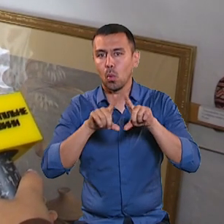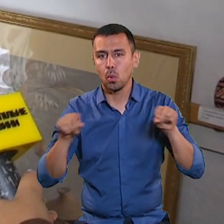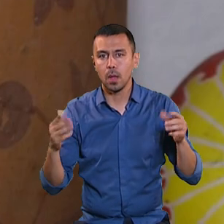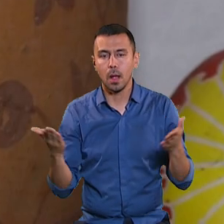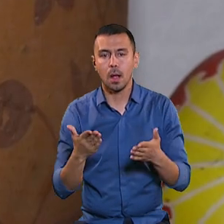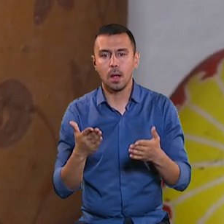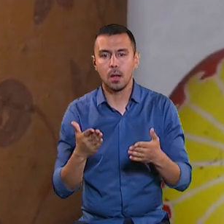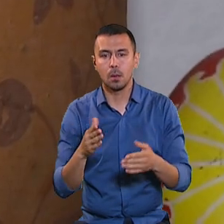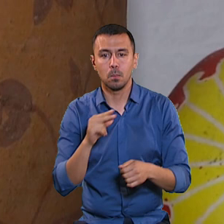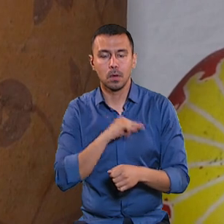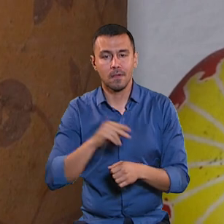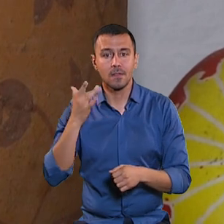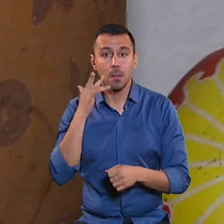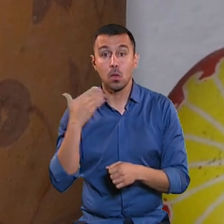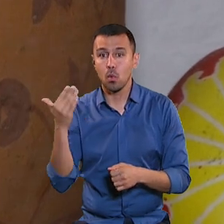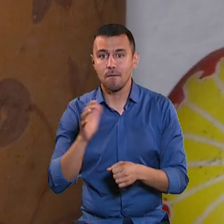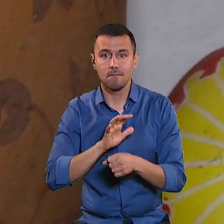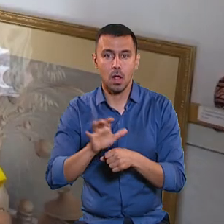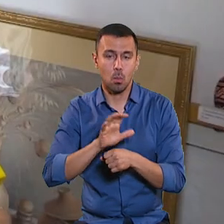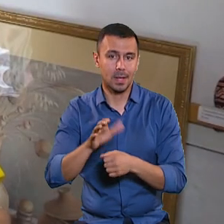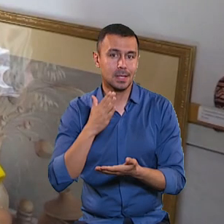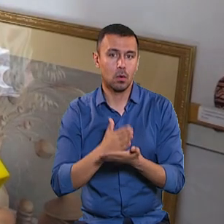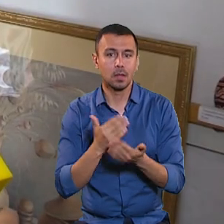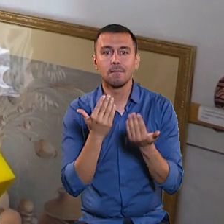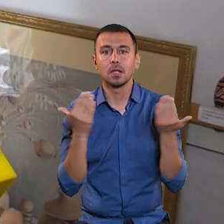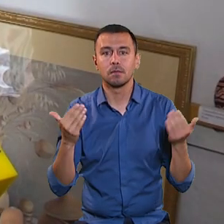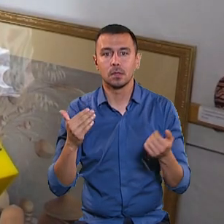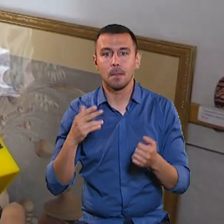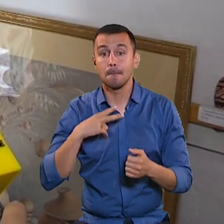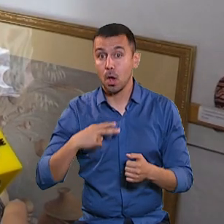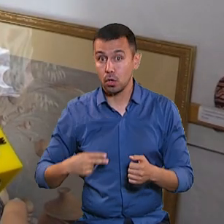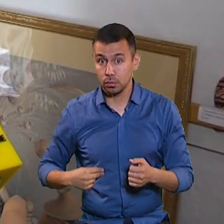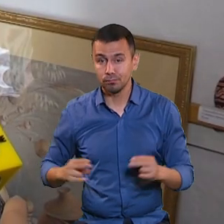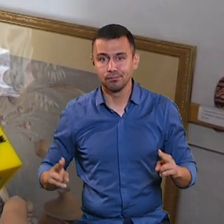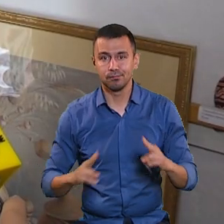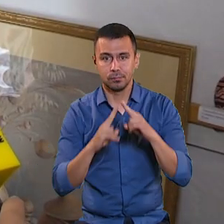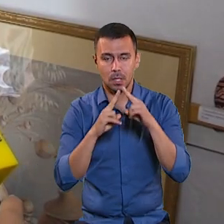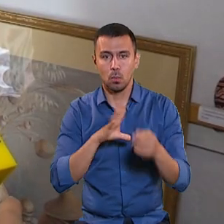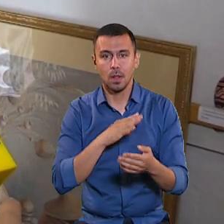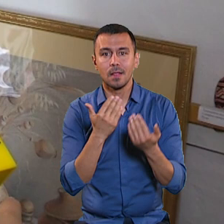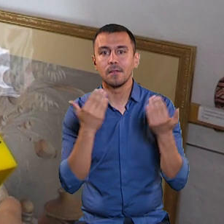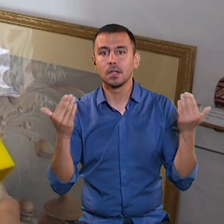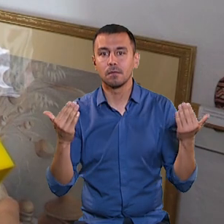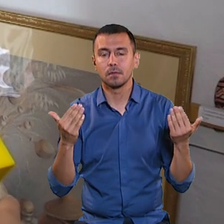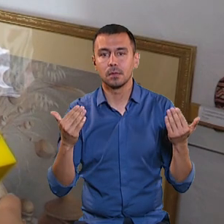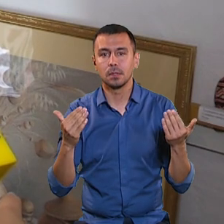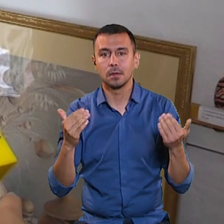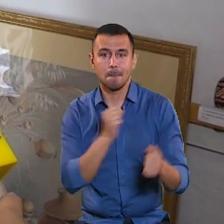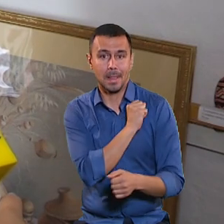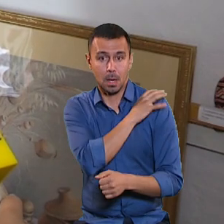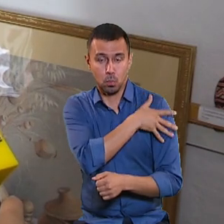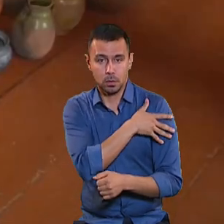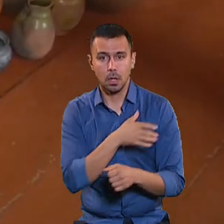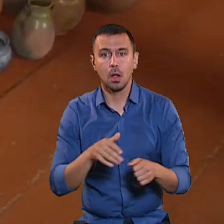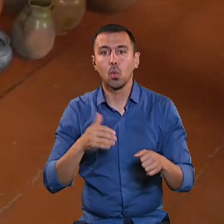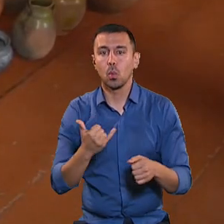діла в Америці а саме його вироби знаходяться на виставці у Парижі знаходились у виставці на виставках у санкт-петербурзі та по